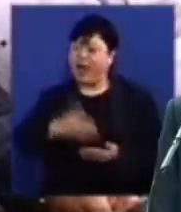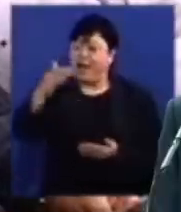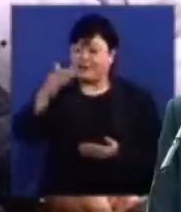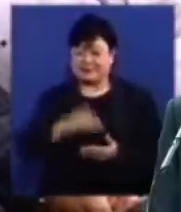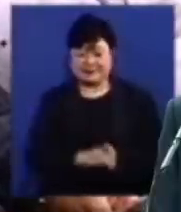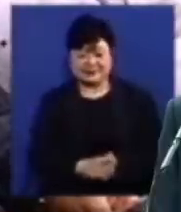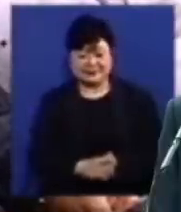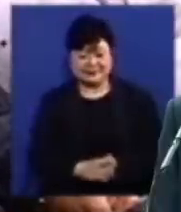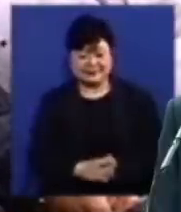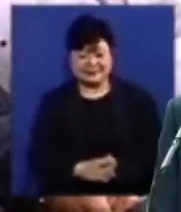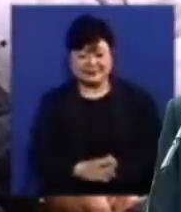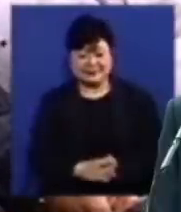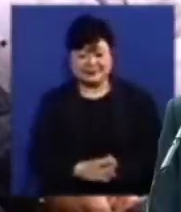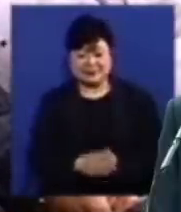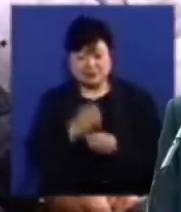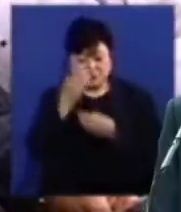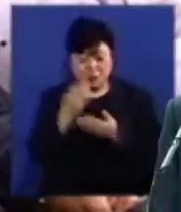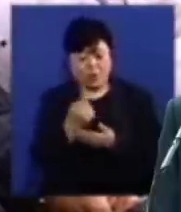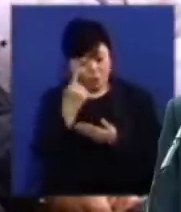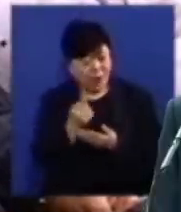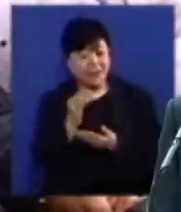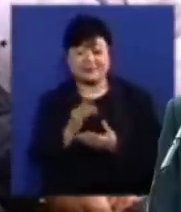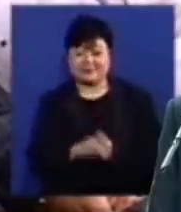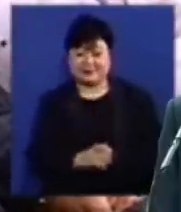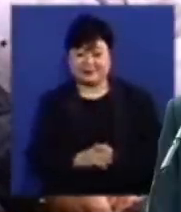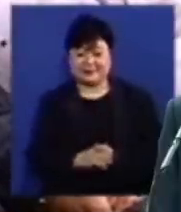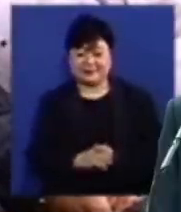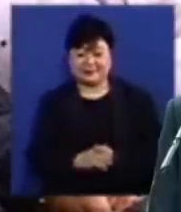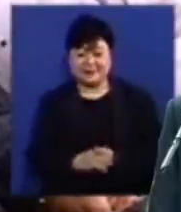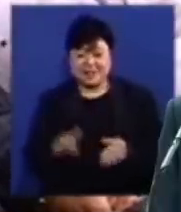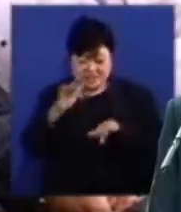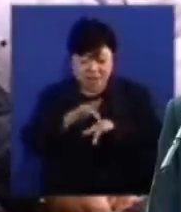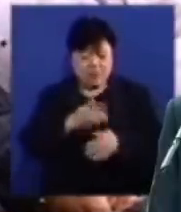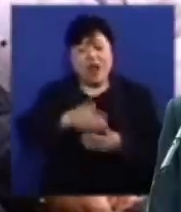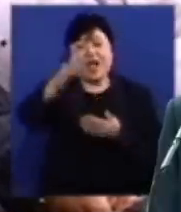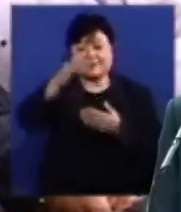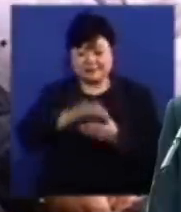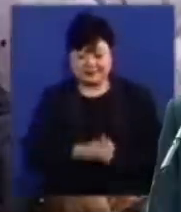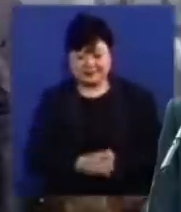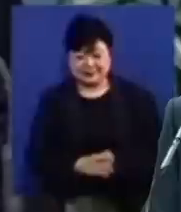물러갈지어다. 축복은 올지어다. 흑암의 세력은 물러가라.